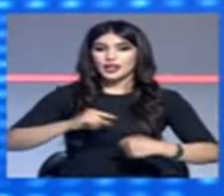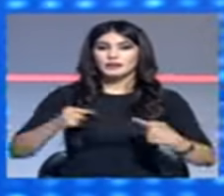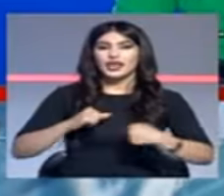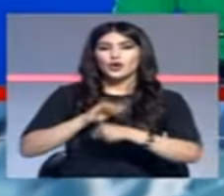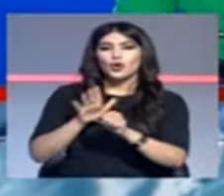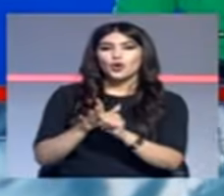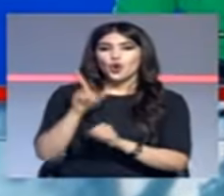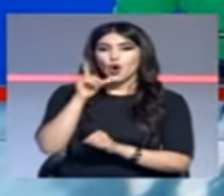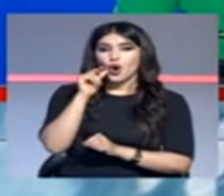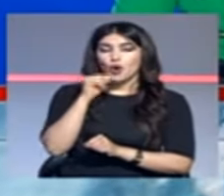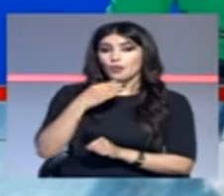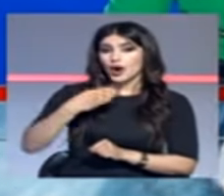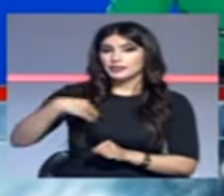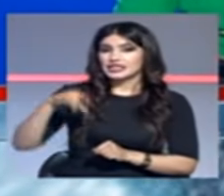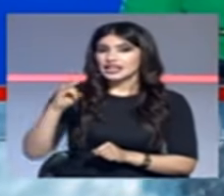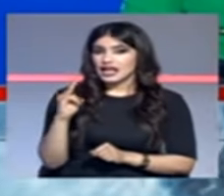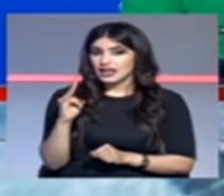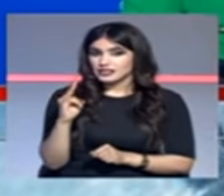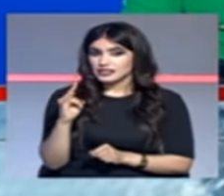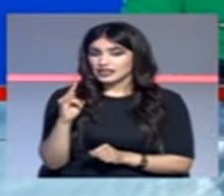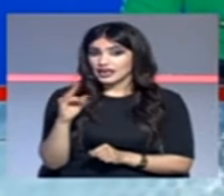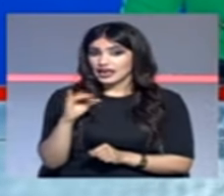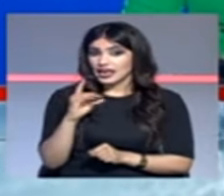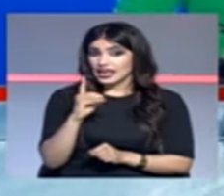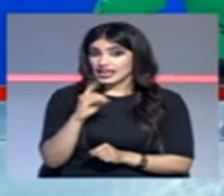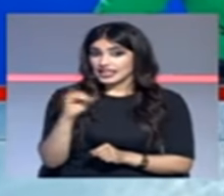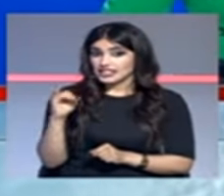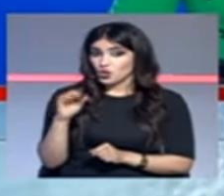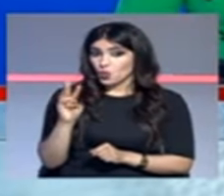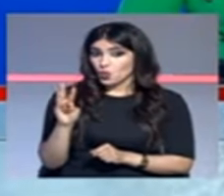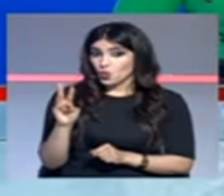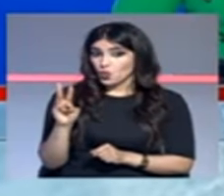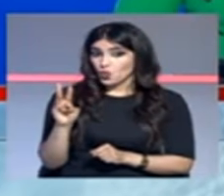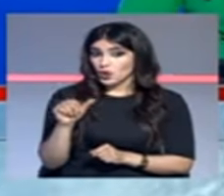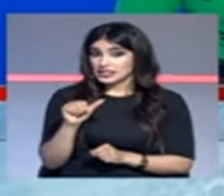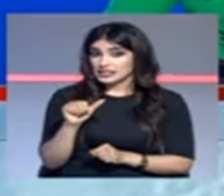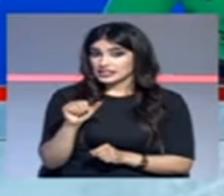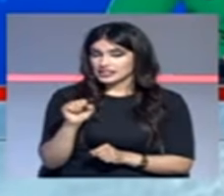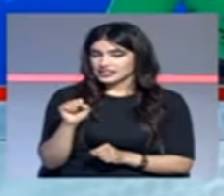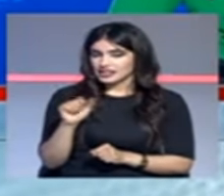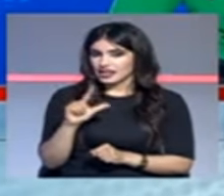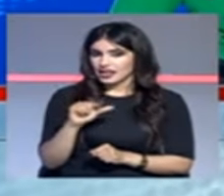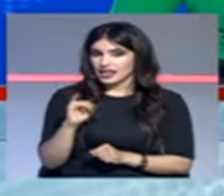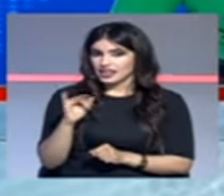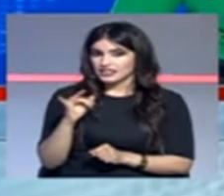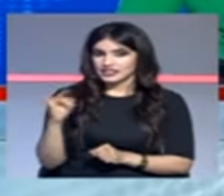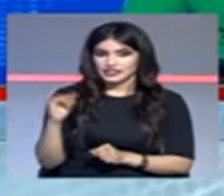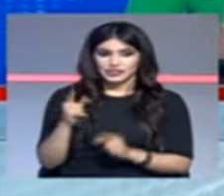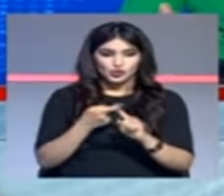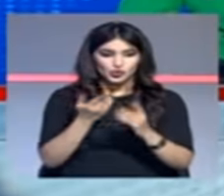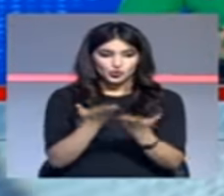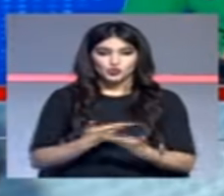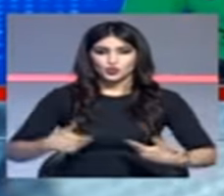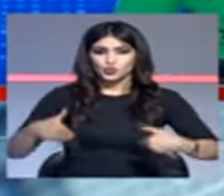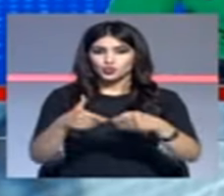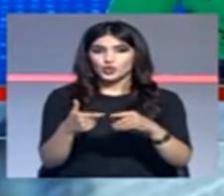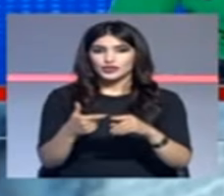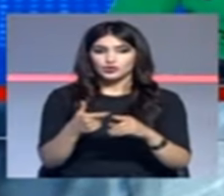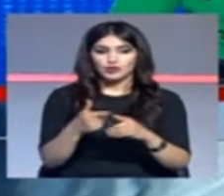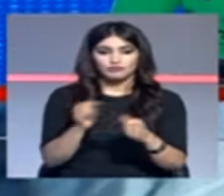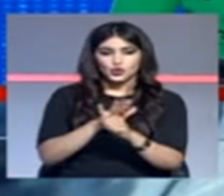محمد الهادي الوسلاتي. اهلا بك، قراءتكم للوضع الوبائي اليوم، اين تتجه